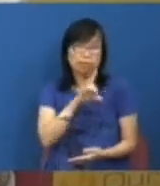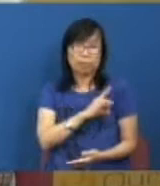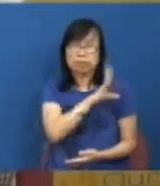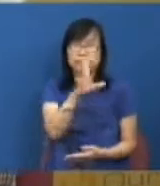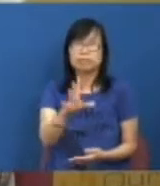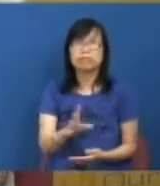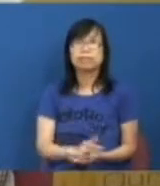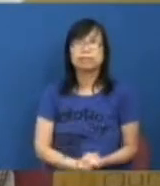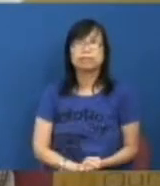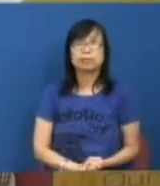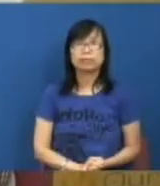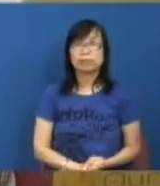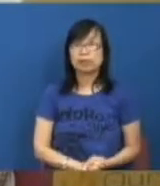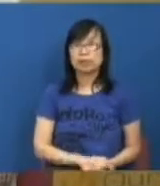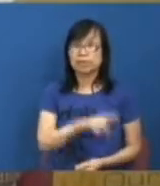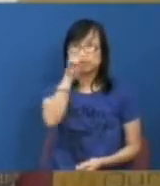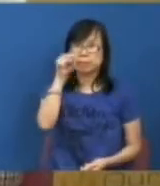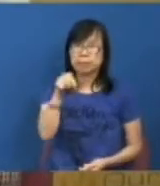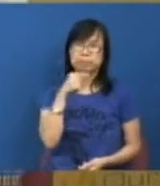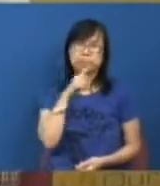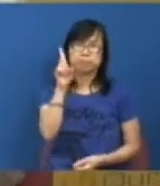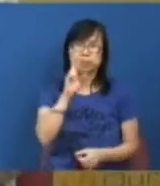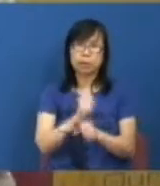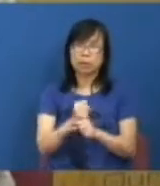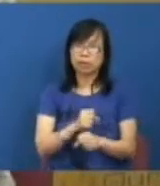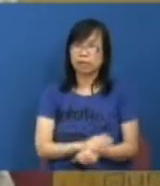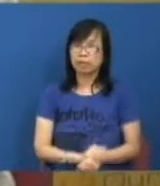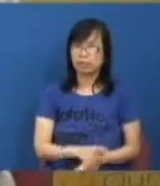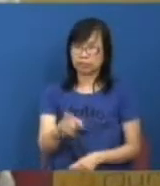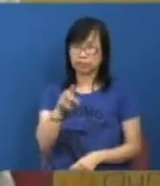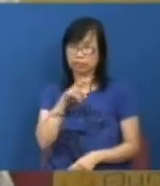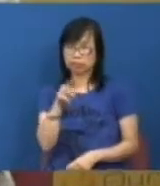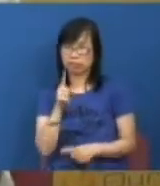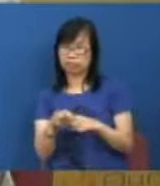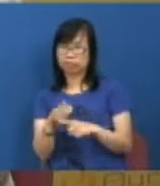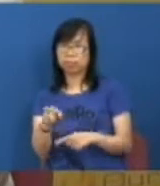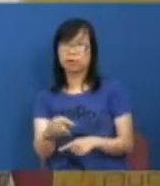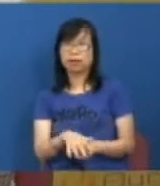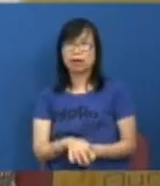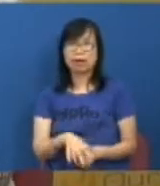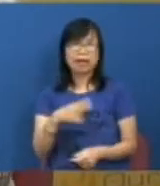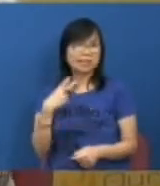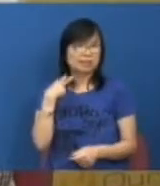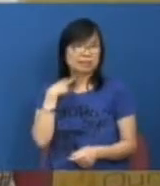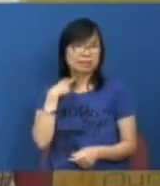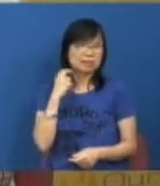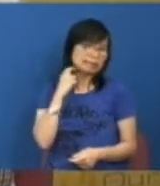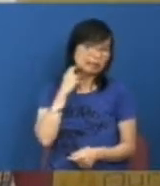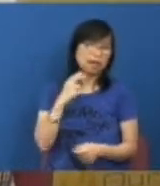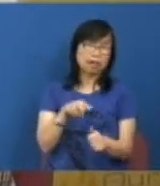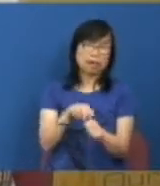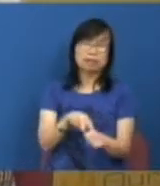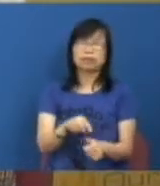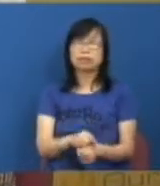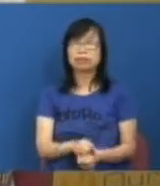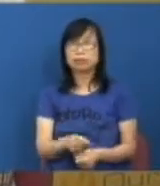冇錯， 係啊，咁就點解唔做啦？咁我想問翻啦，如果係基於咁樣，你話霸王硬上弓，多數呢啲咁嘅環保嘅項